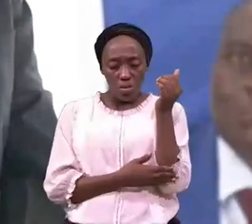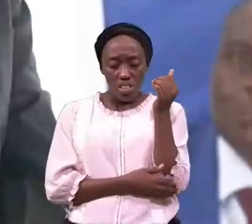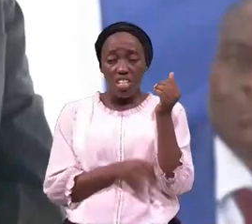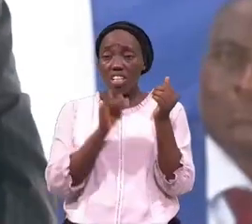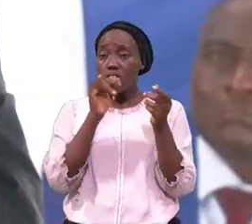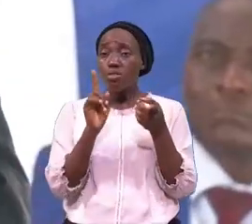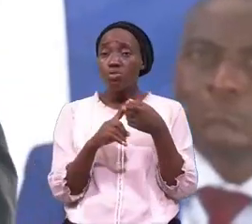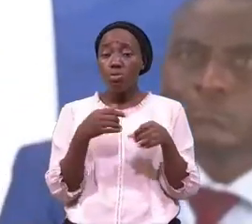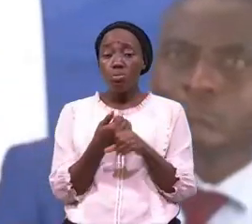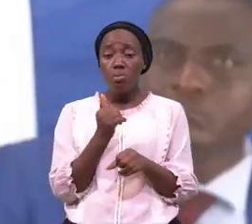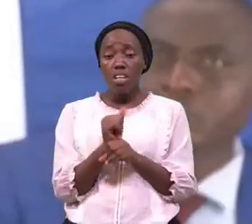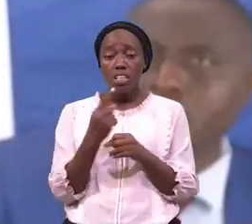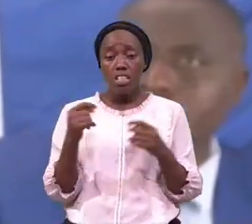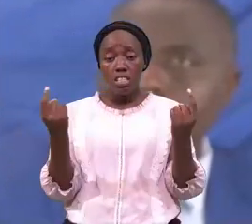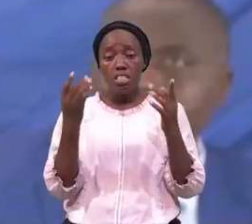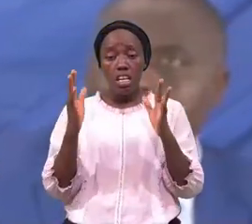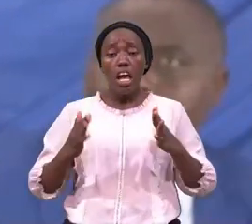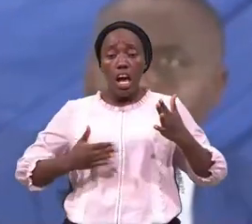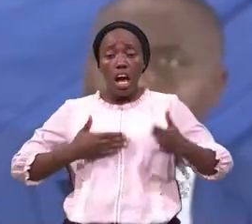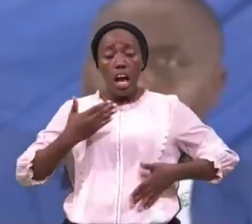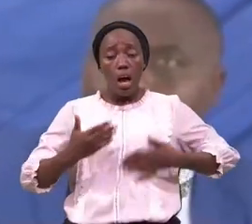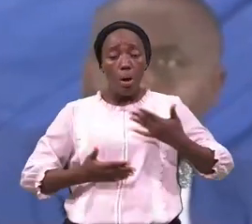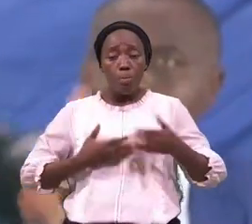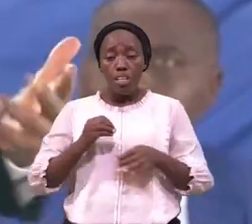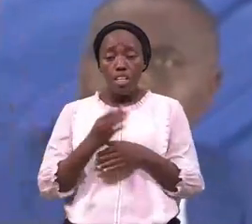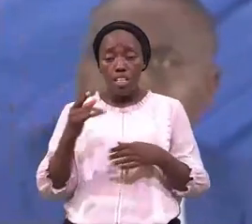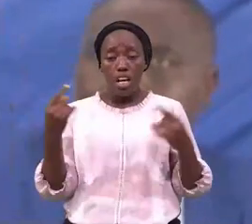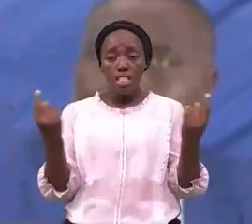Est-ce que c'est pour que les pécheurs soient contents dans leur péché?